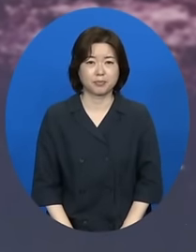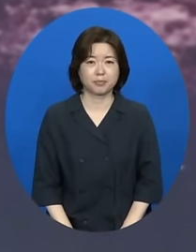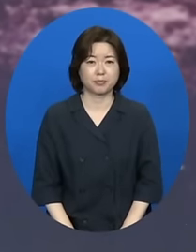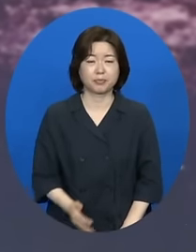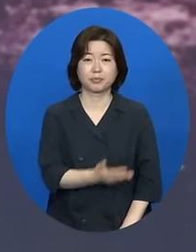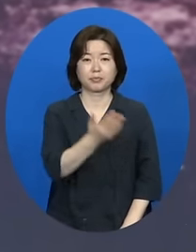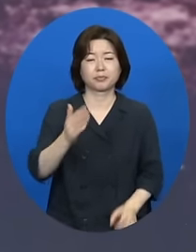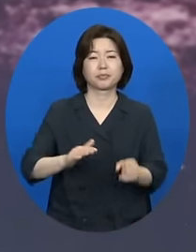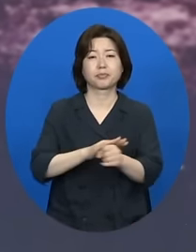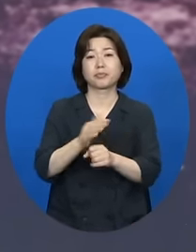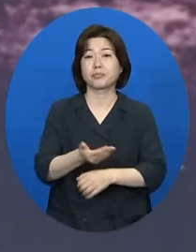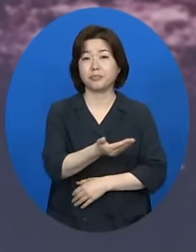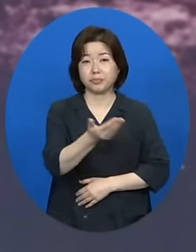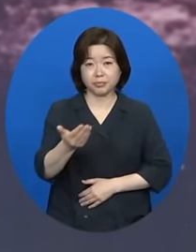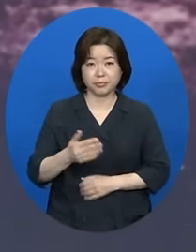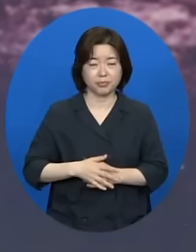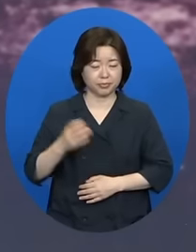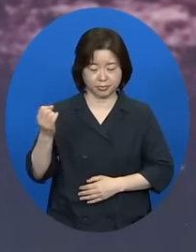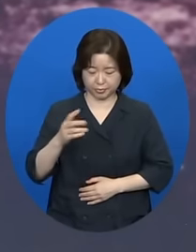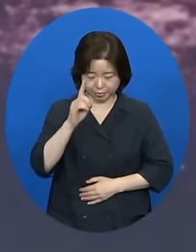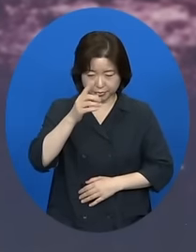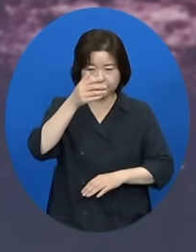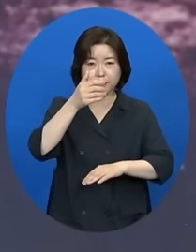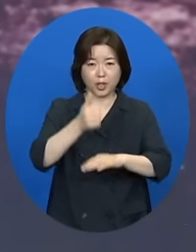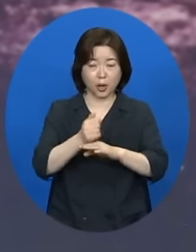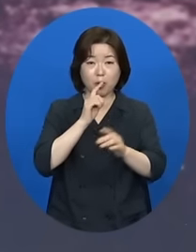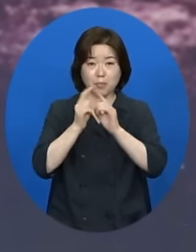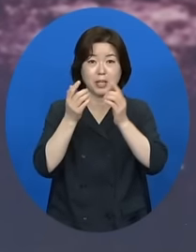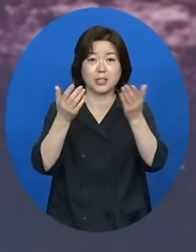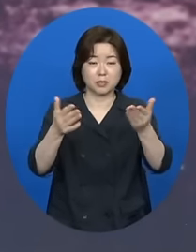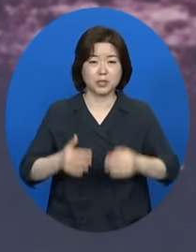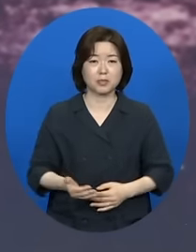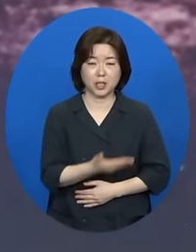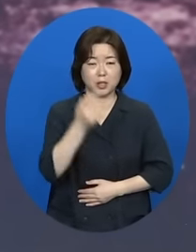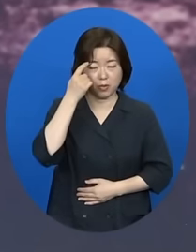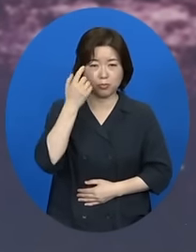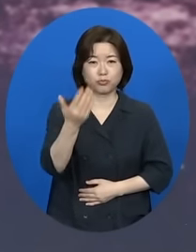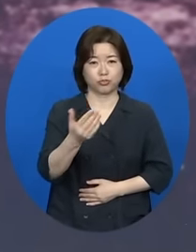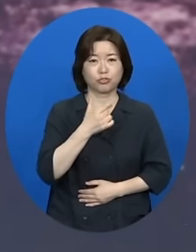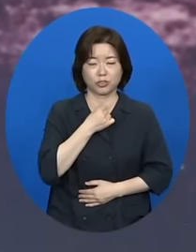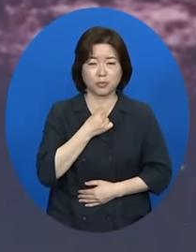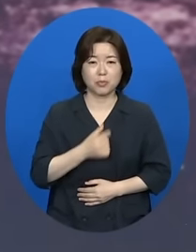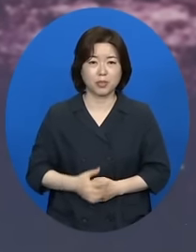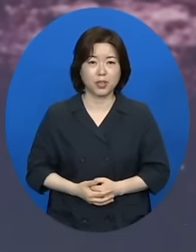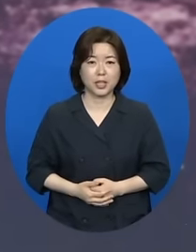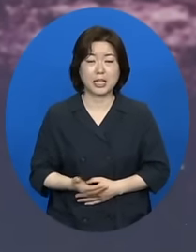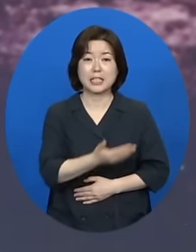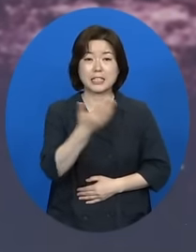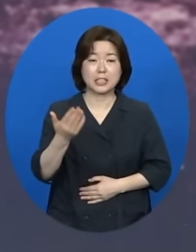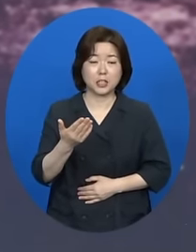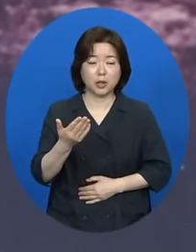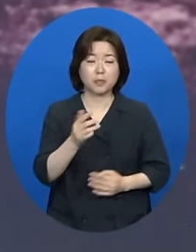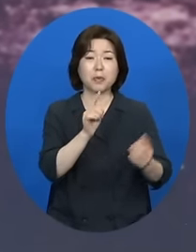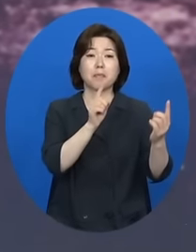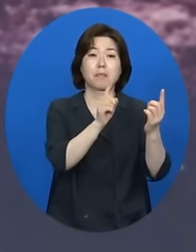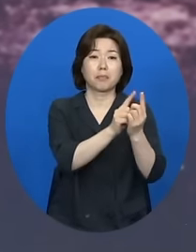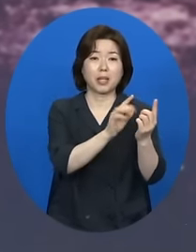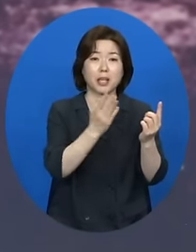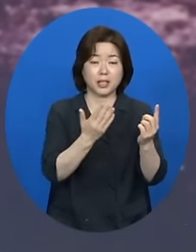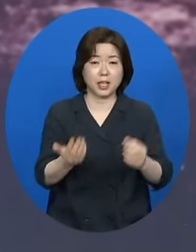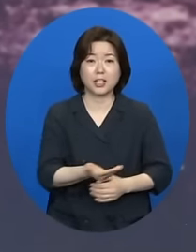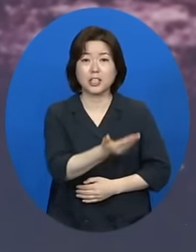그러므로 사랑하는 여러분, 제가 다시 한번 결론을 지으면서 여러분들에게 묻고 싶습니다. 여러분이 찾아가야 될